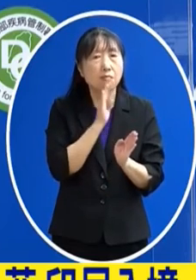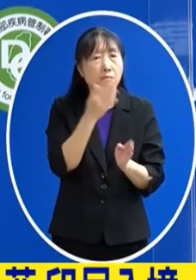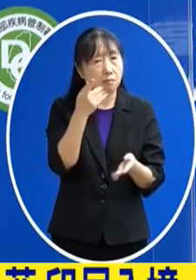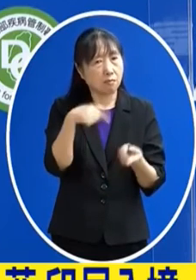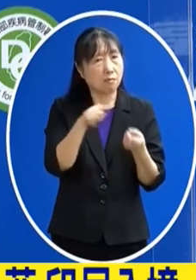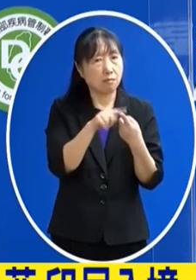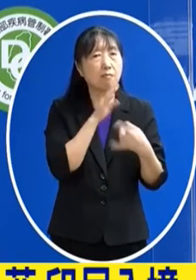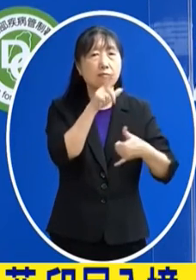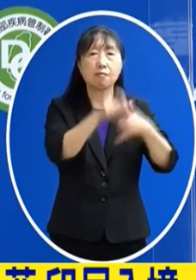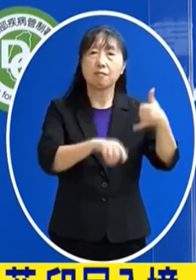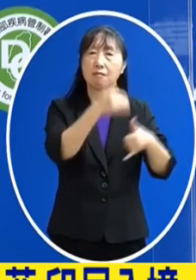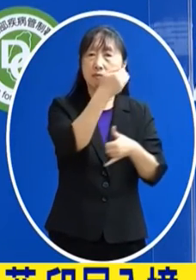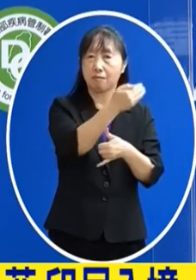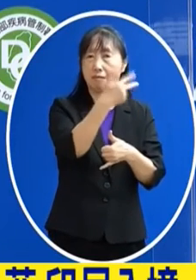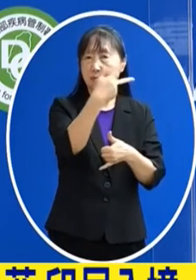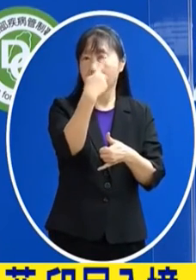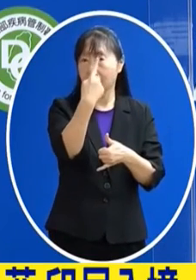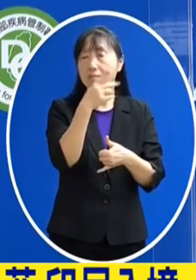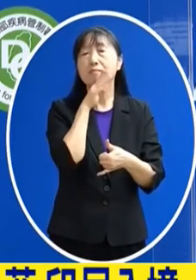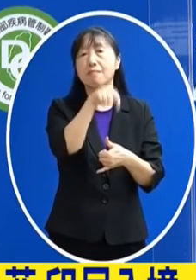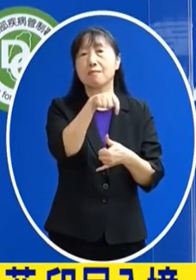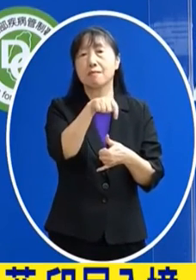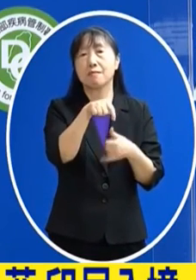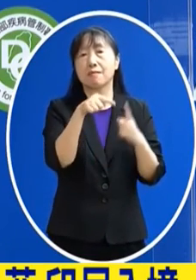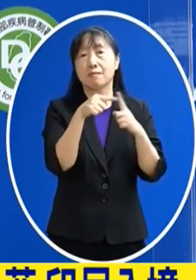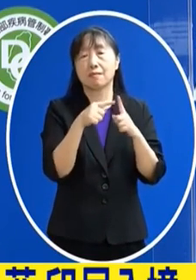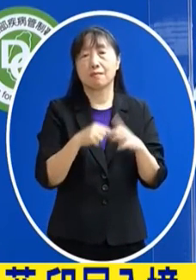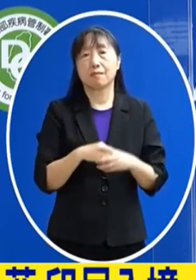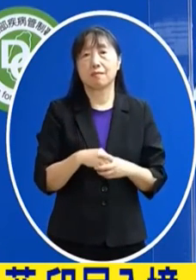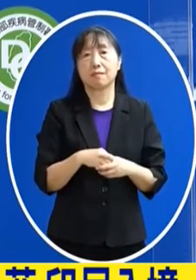是971哈，那他在